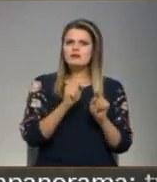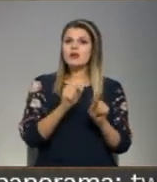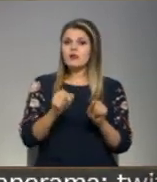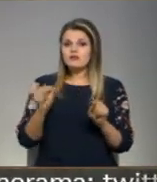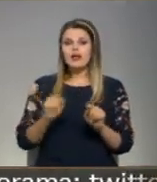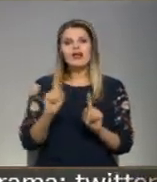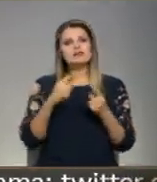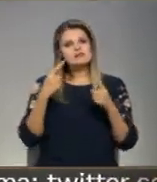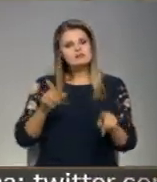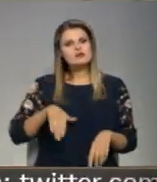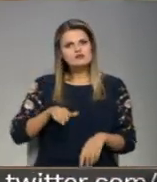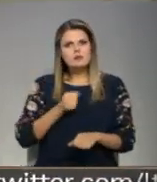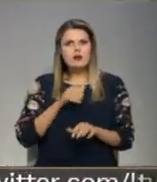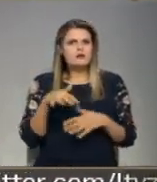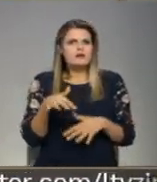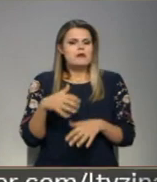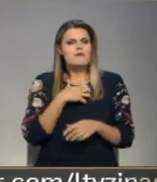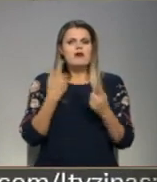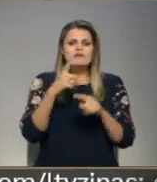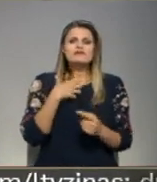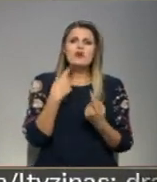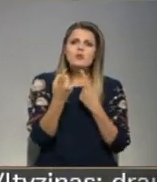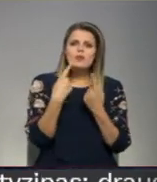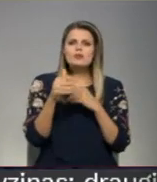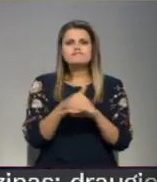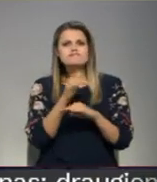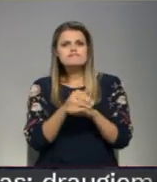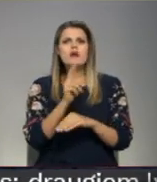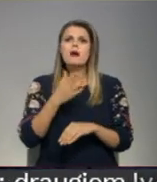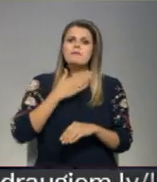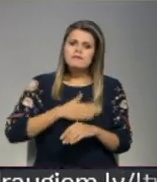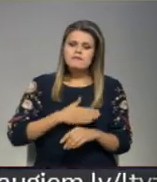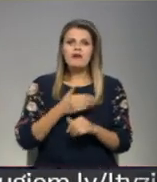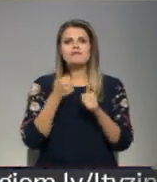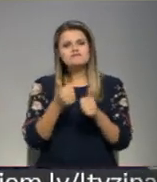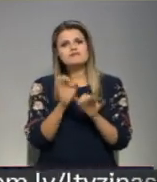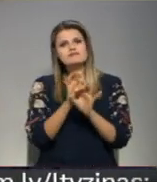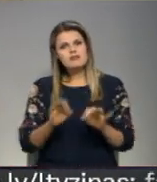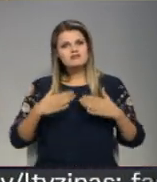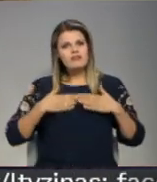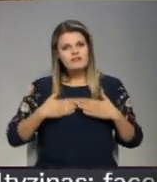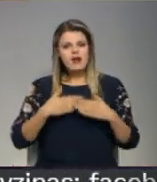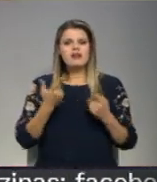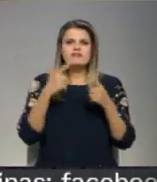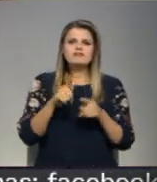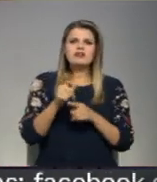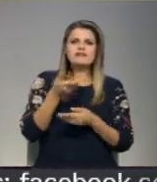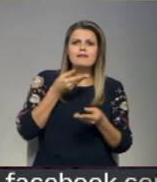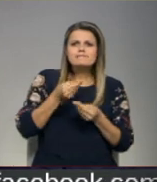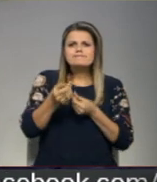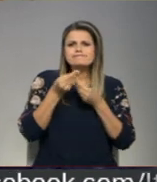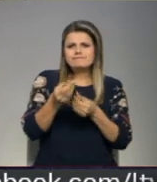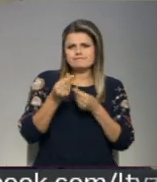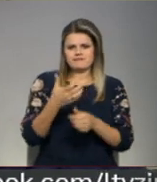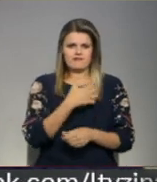to. Ir suņi, kur ir bailīgi, kuriem ir visu laiku jārunājās. Kā tev patīk, redz kāda skaista vanna, ja nu pilnīgi, kas ienāk galvā, tas ir,